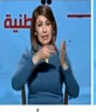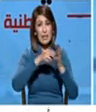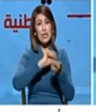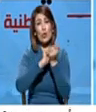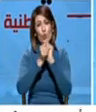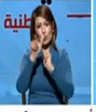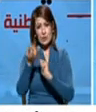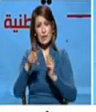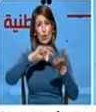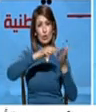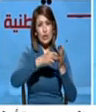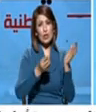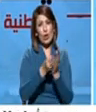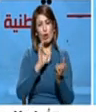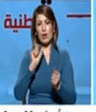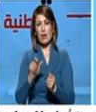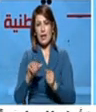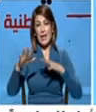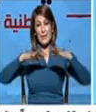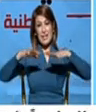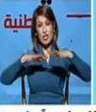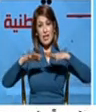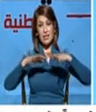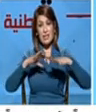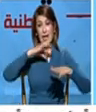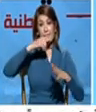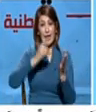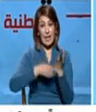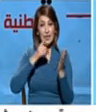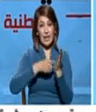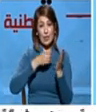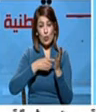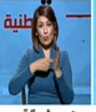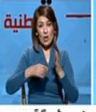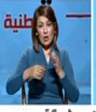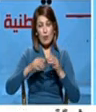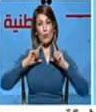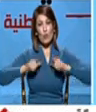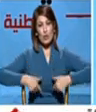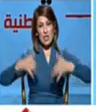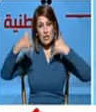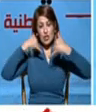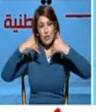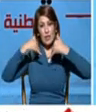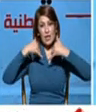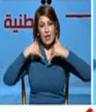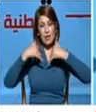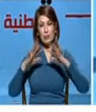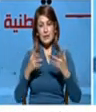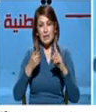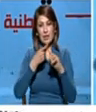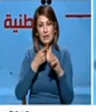تقنيه كما مثلا من الاجرائيه اللي خليناهم في ال تعدينا قصه للتنس